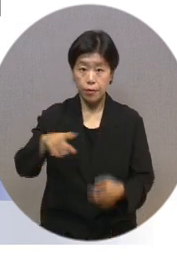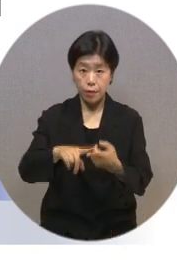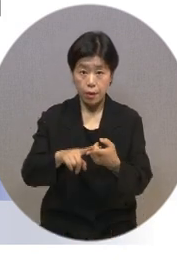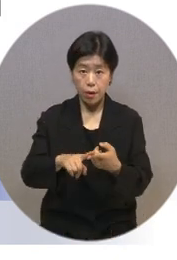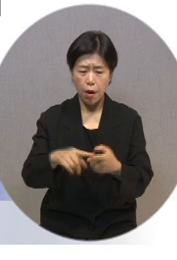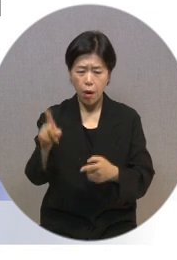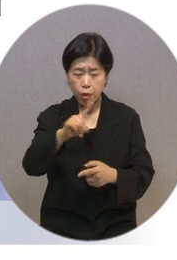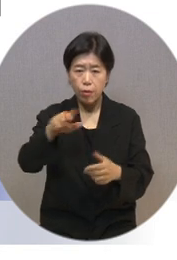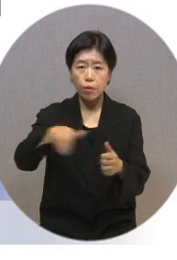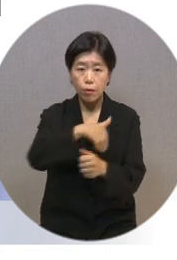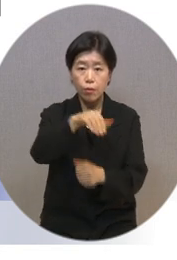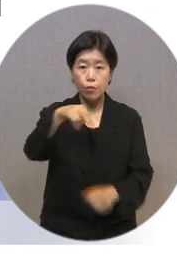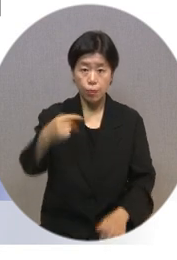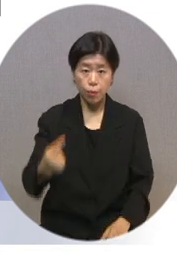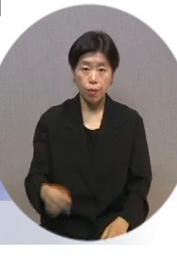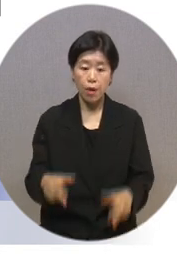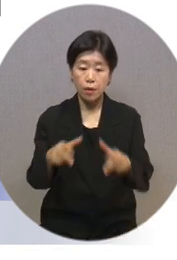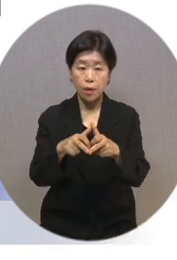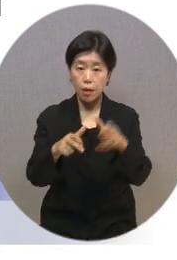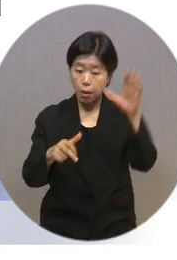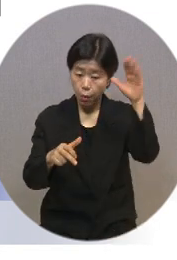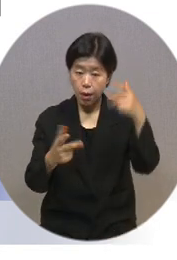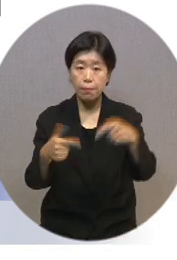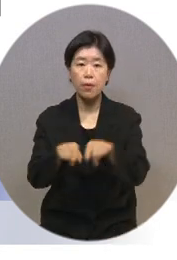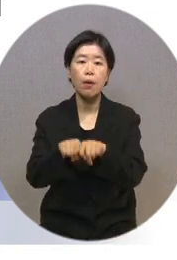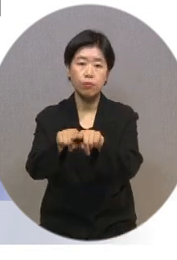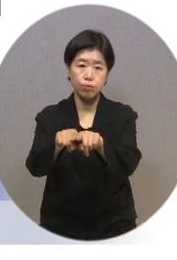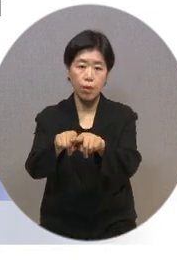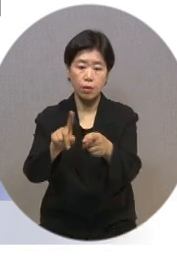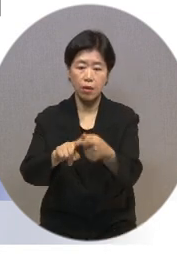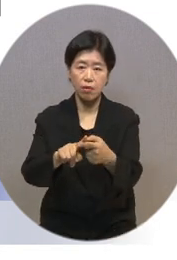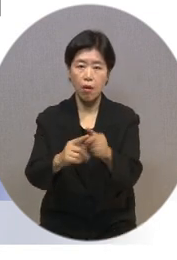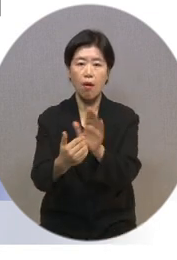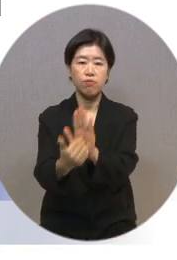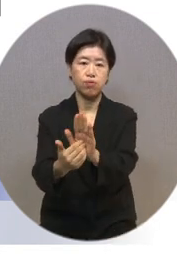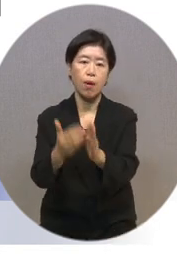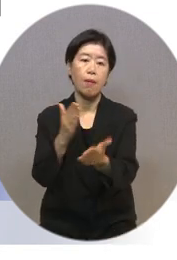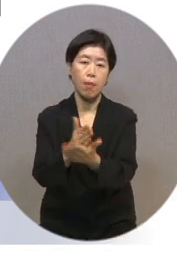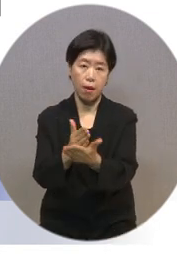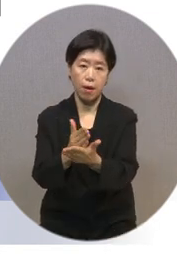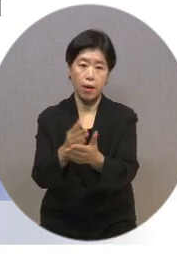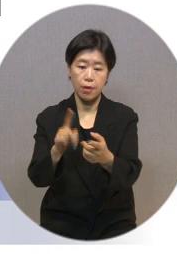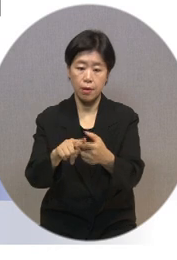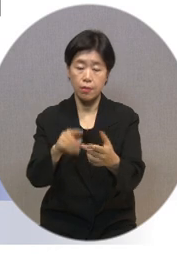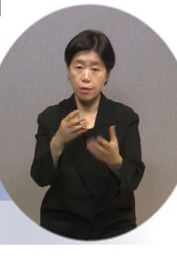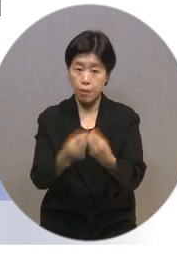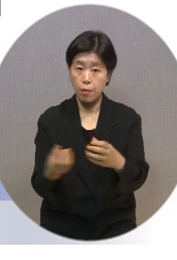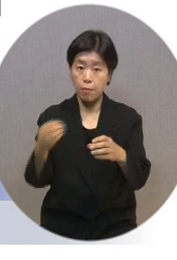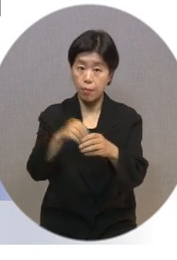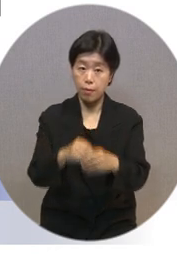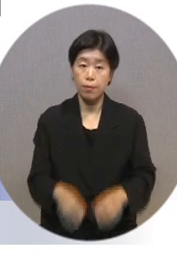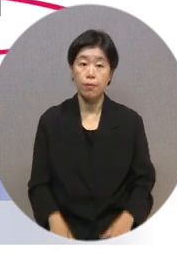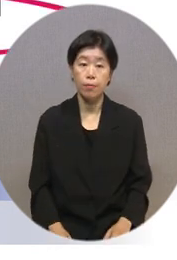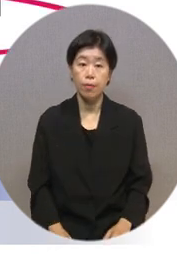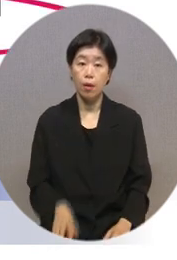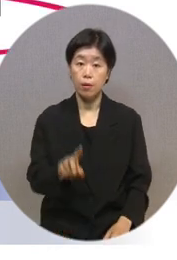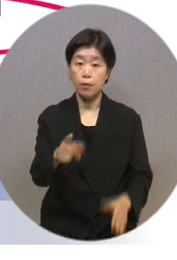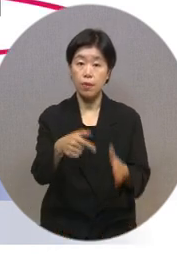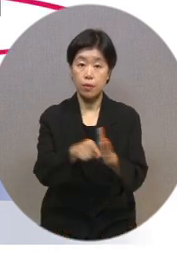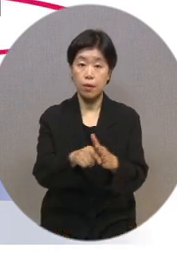어떠한 경우라도 장애인 보조견의 출입을 거부할 수 없도록 하는 내용을 담고 있습니다. 이를